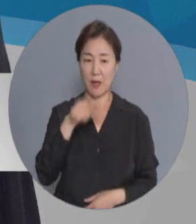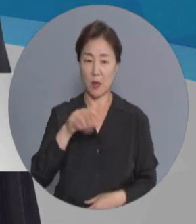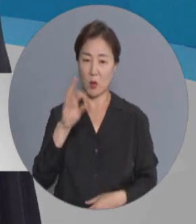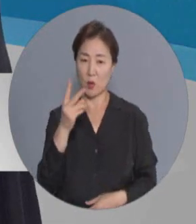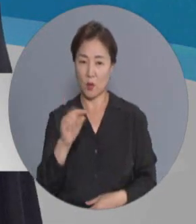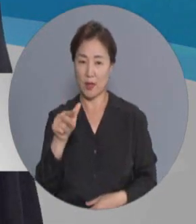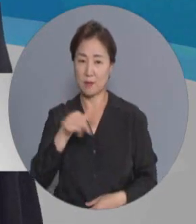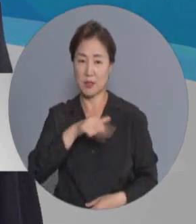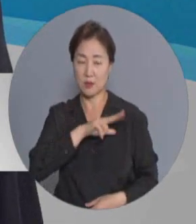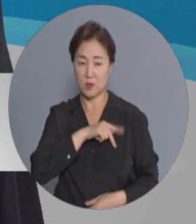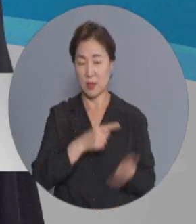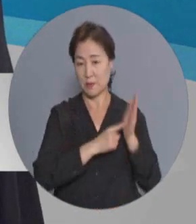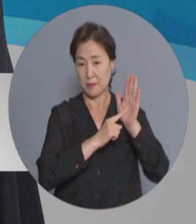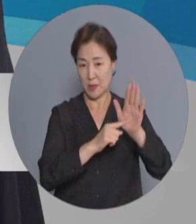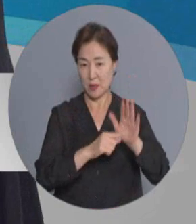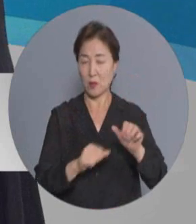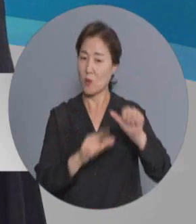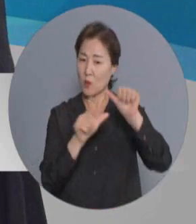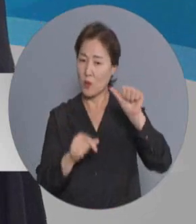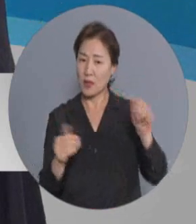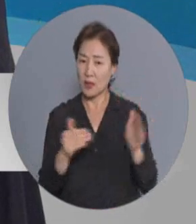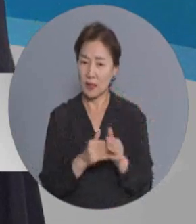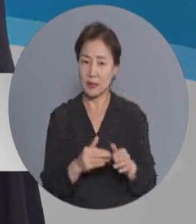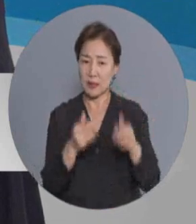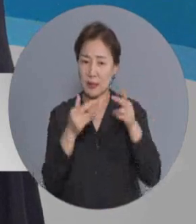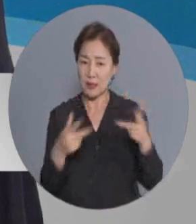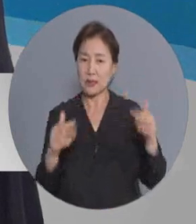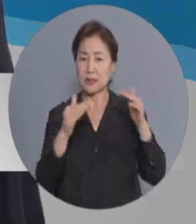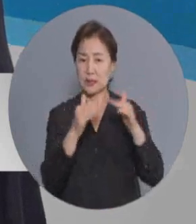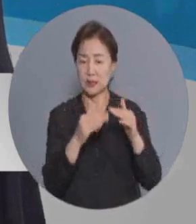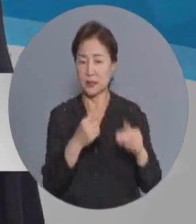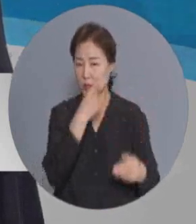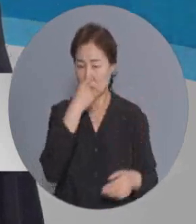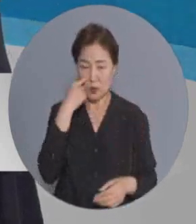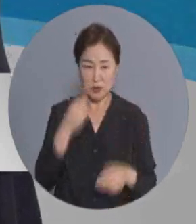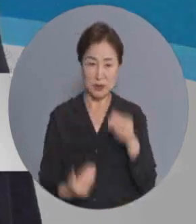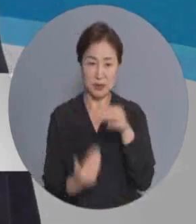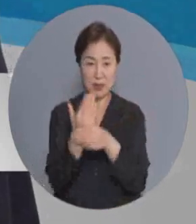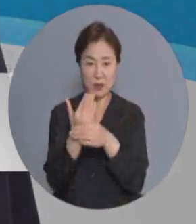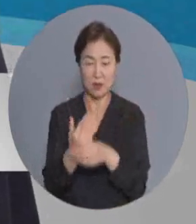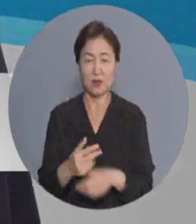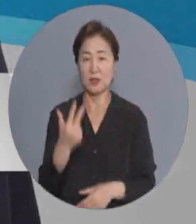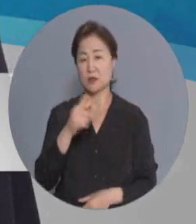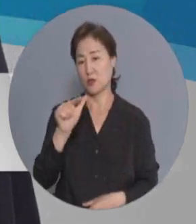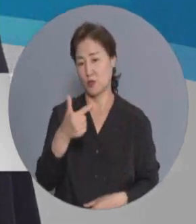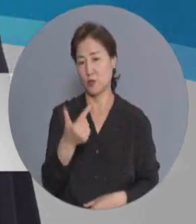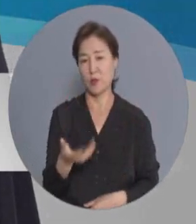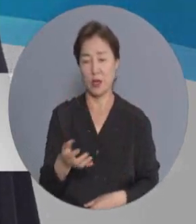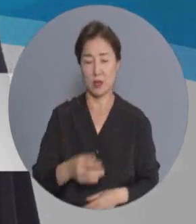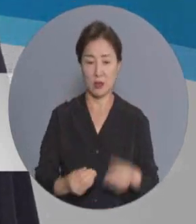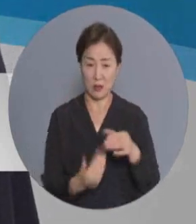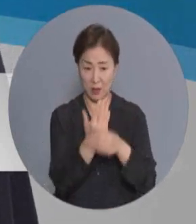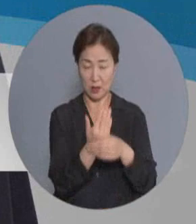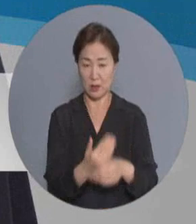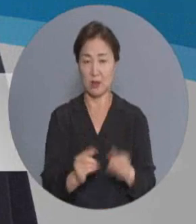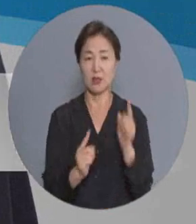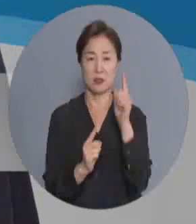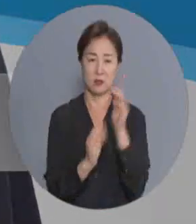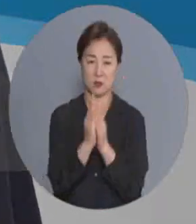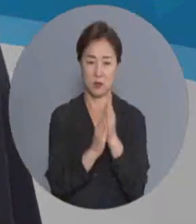자료에 따르면 올해 5월까지 깡통주택 보증 사고는 7600여 건 은 1조 5800억 원